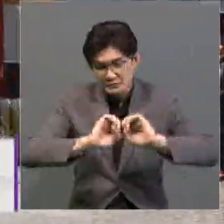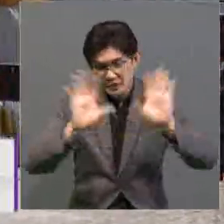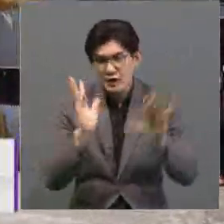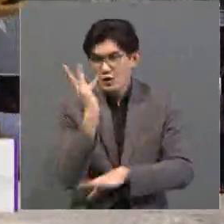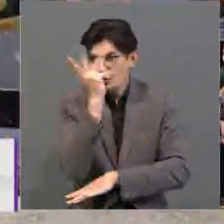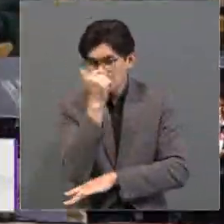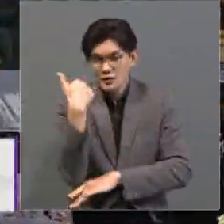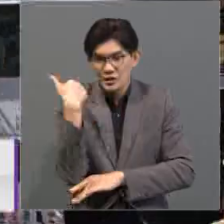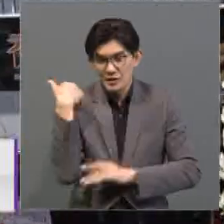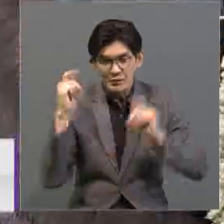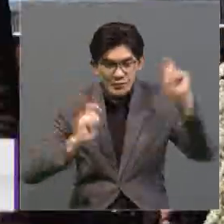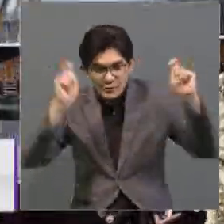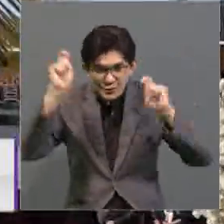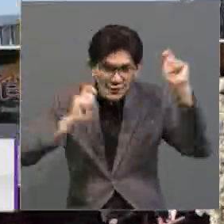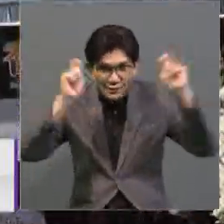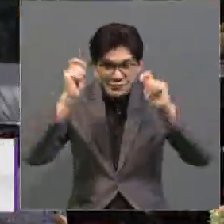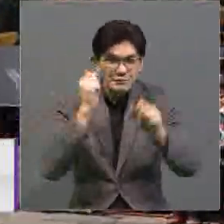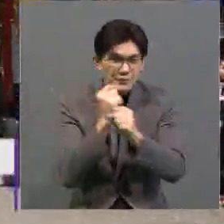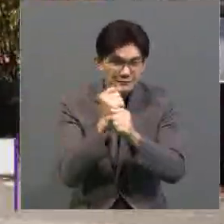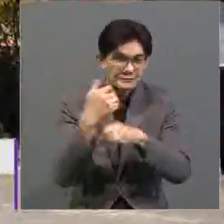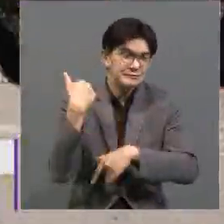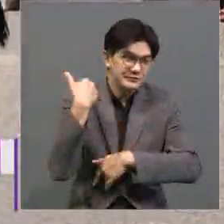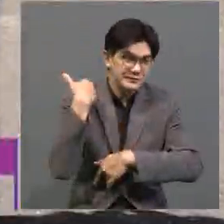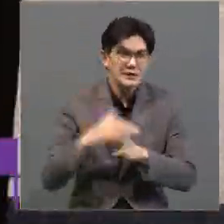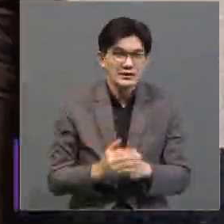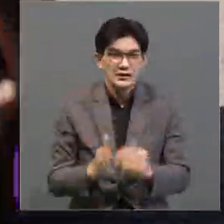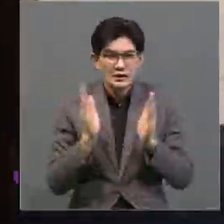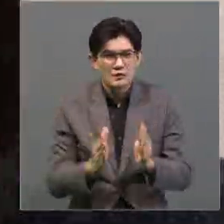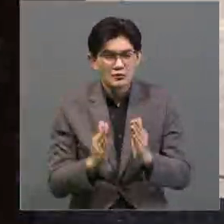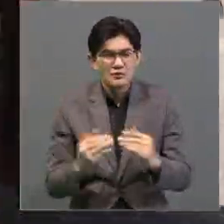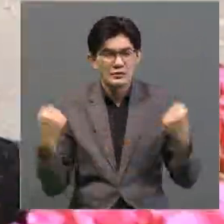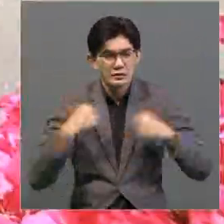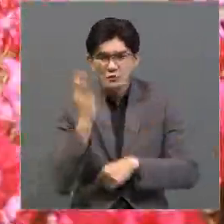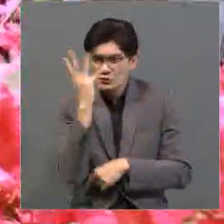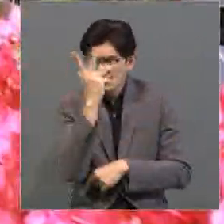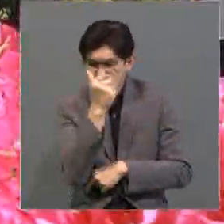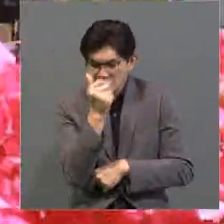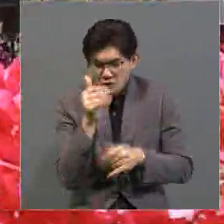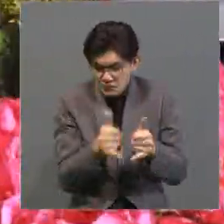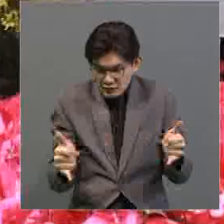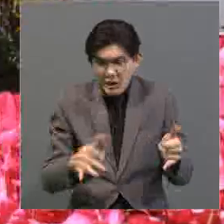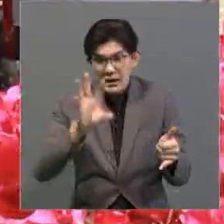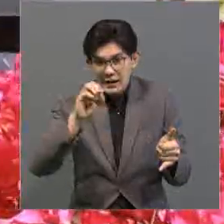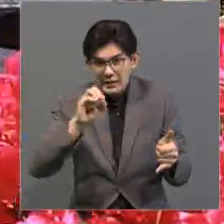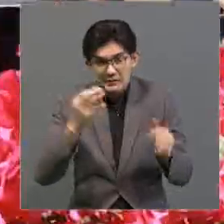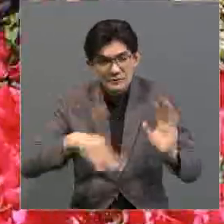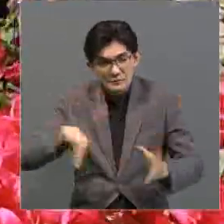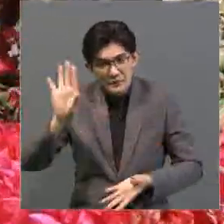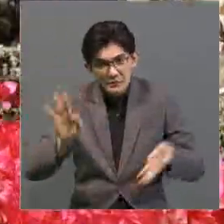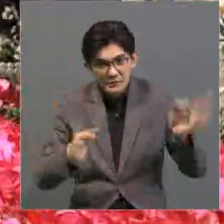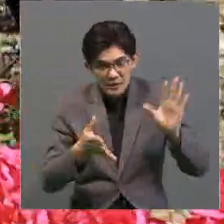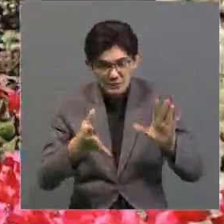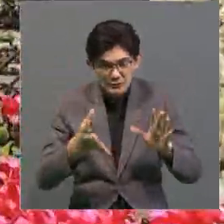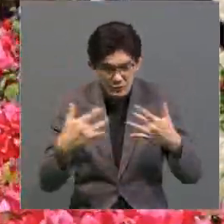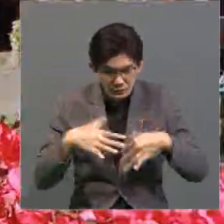ามออกมาเชิดสิงโตแล้วก็มีเหล่าบรรดานางฟ้านางสวรรค์กว่า50คนมาร่วมร่ายรำอำนวย